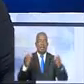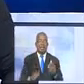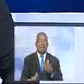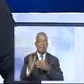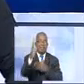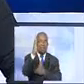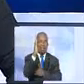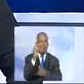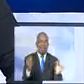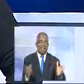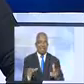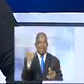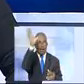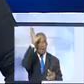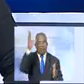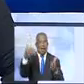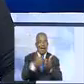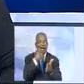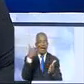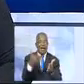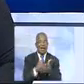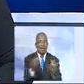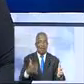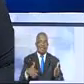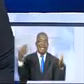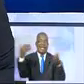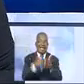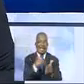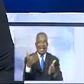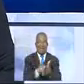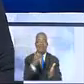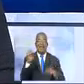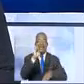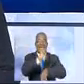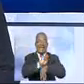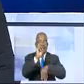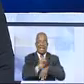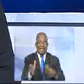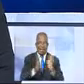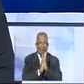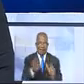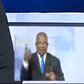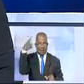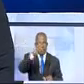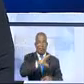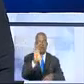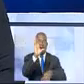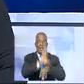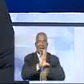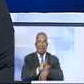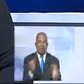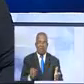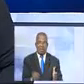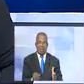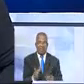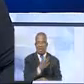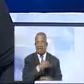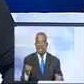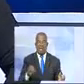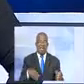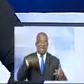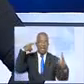Papa Nouveau prient pour la paix en Côte d'Ivoire. C'était à l'occasion de la commémoration de l'élévation de leur prophète en